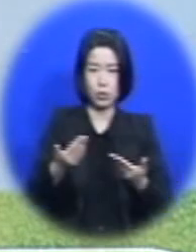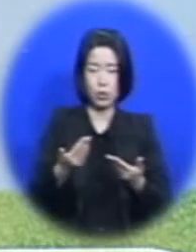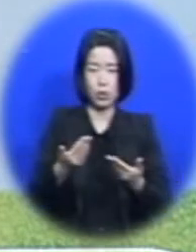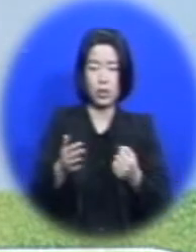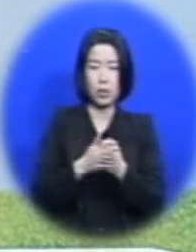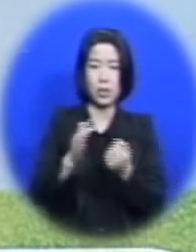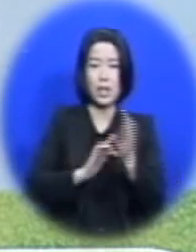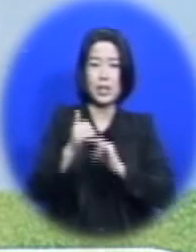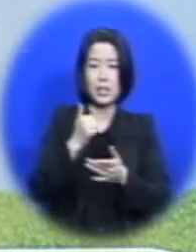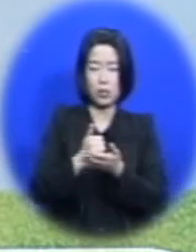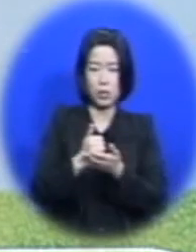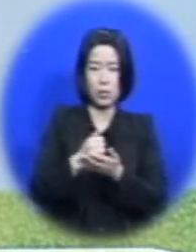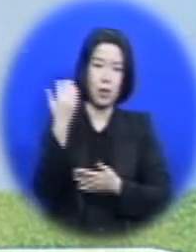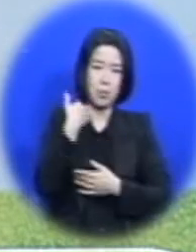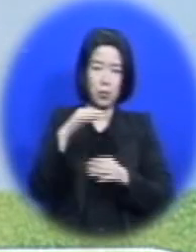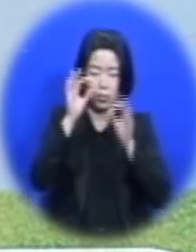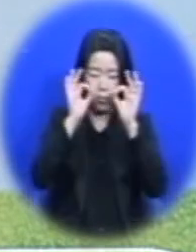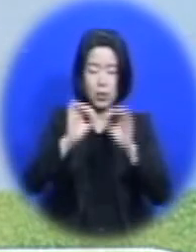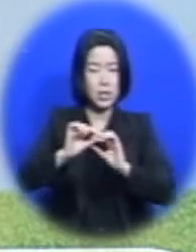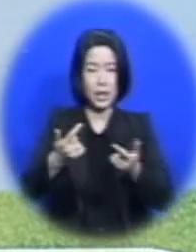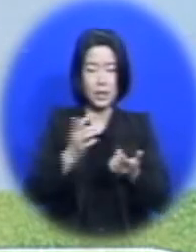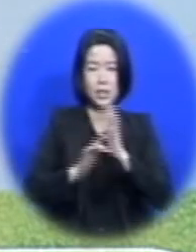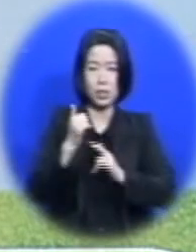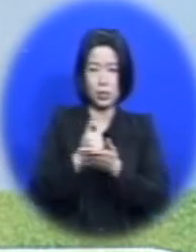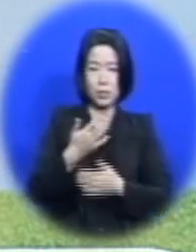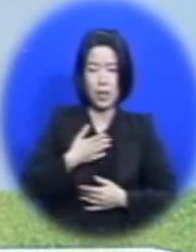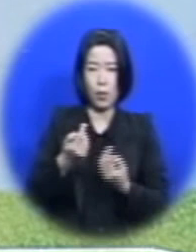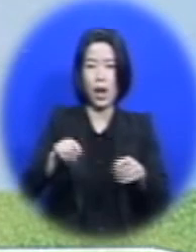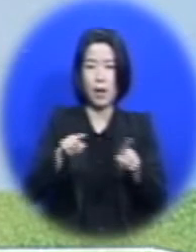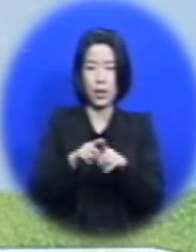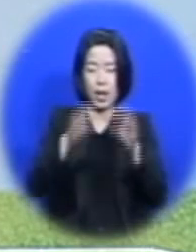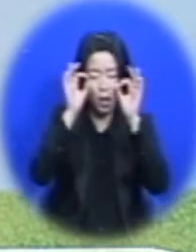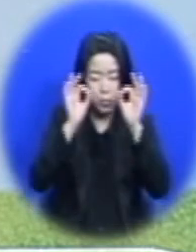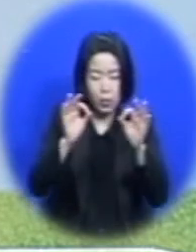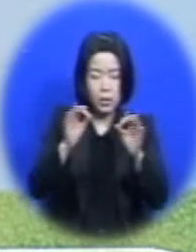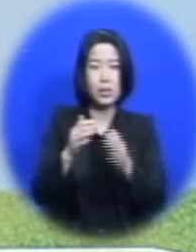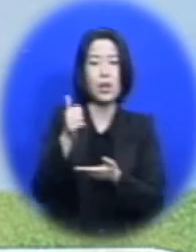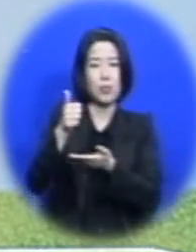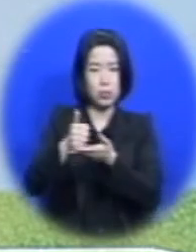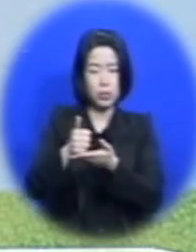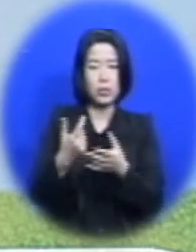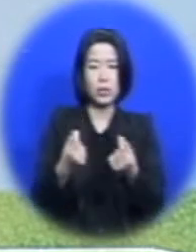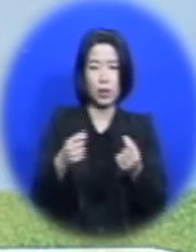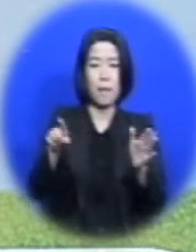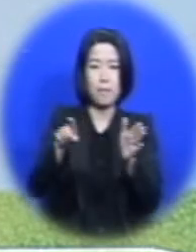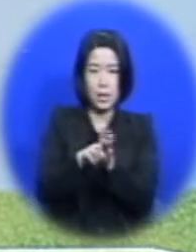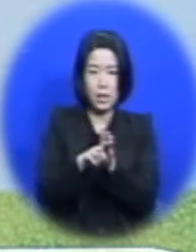예수님 보이지 않으신 예수님 나와 함께 보이는 분처럼 같이 계신 것을 믿는